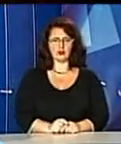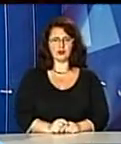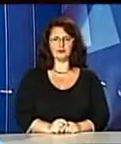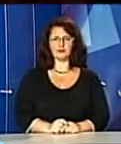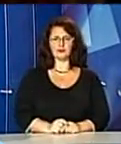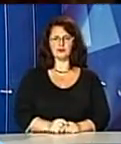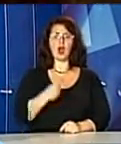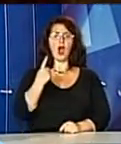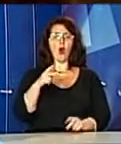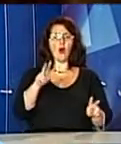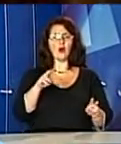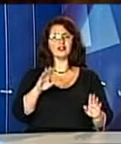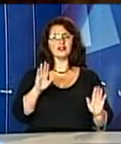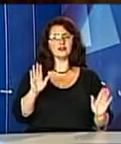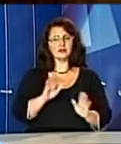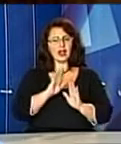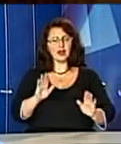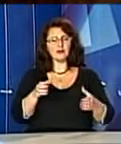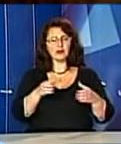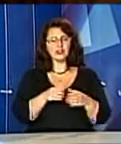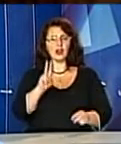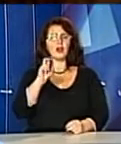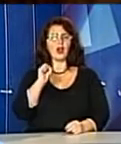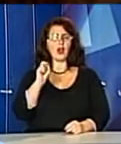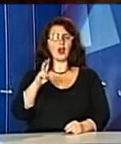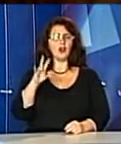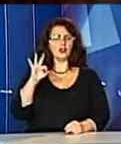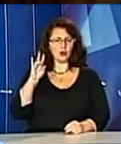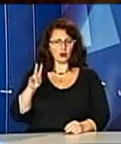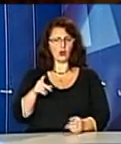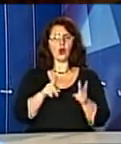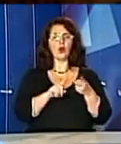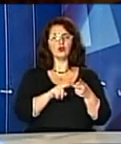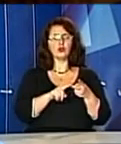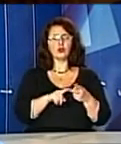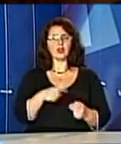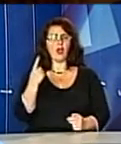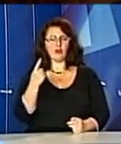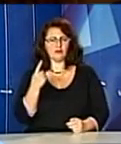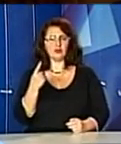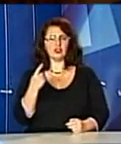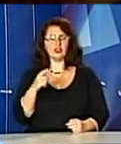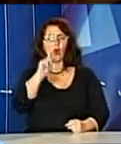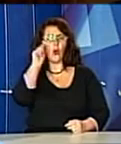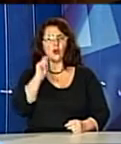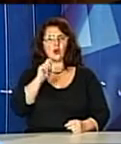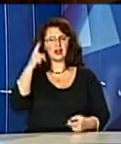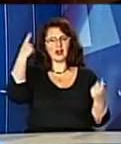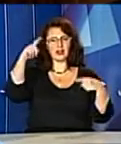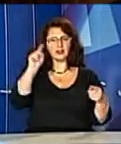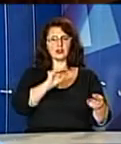Один твір у формі канону. Один твір українського композитора, тому що ми ставимо собі ще за мету, щоб